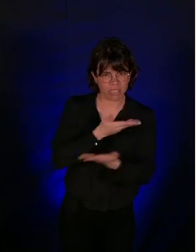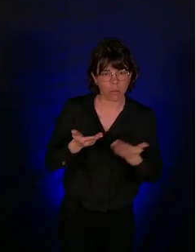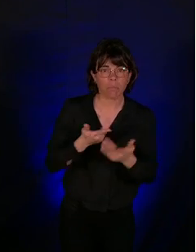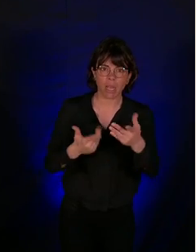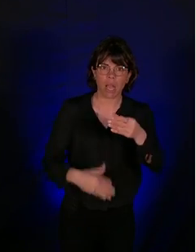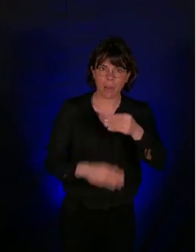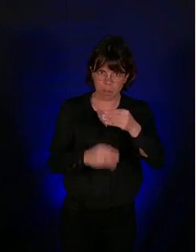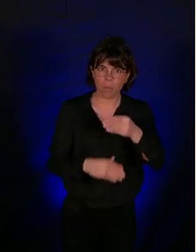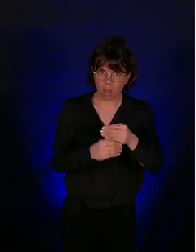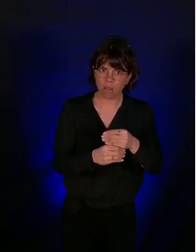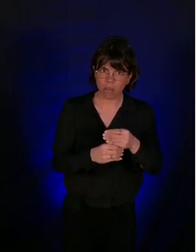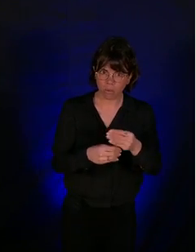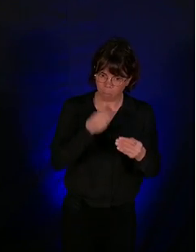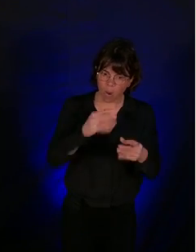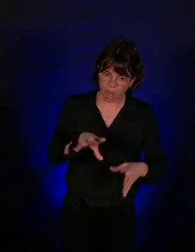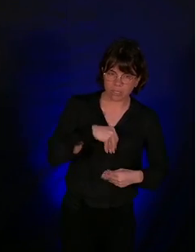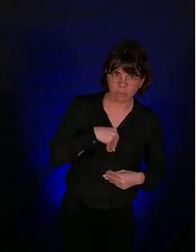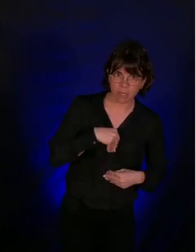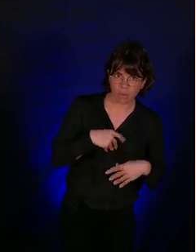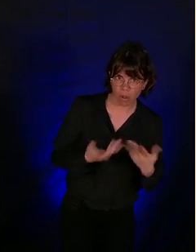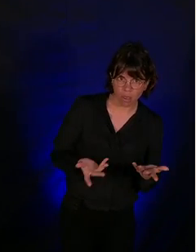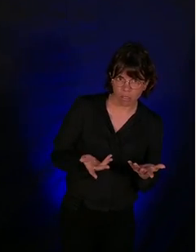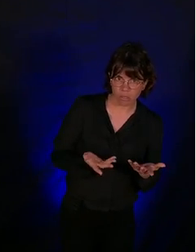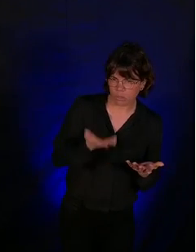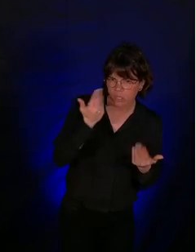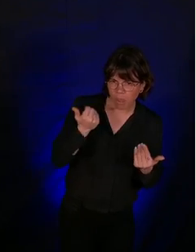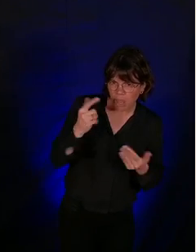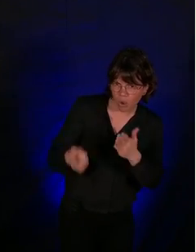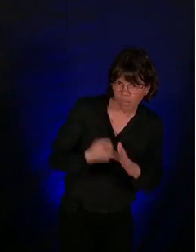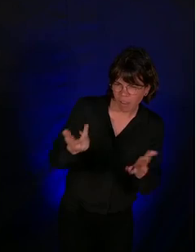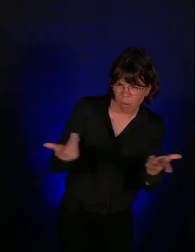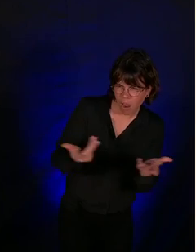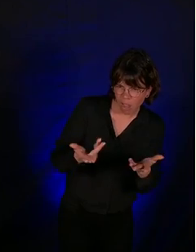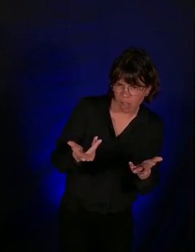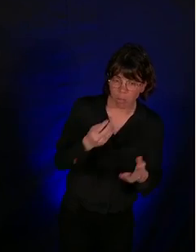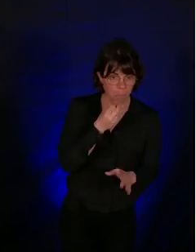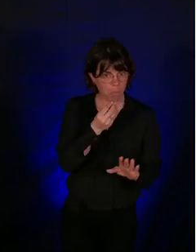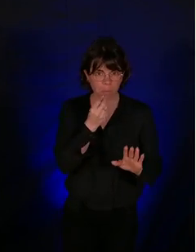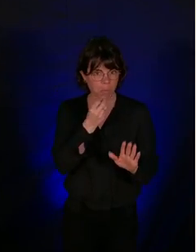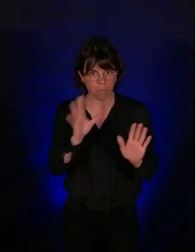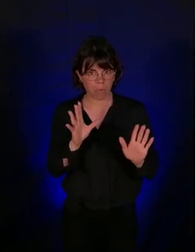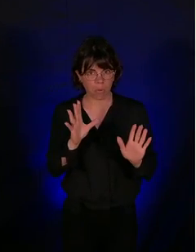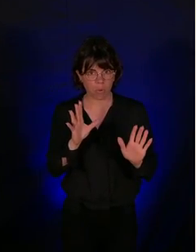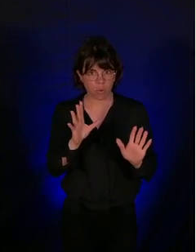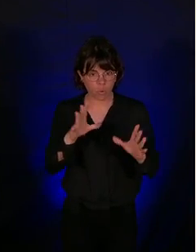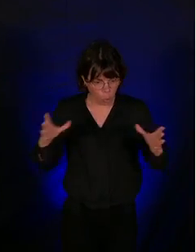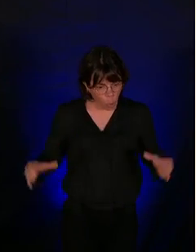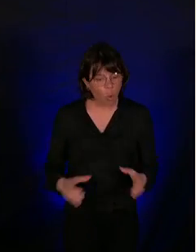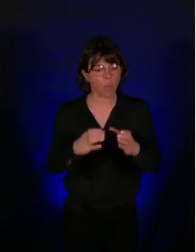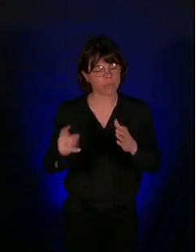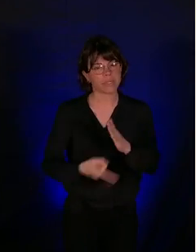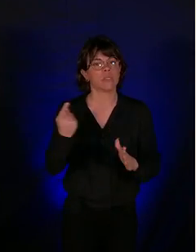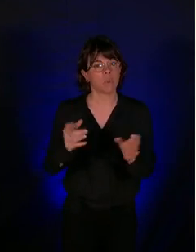fait un amendement l'amendement a été retenu donc voilà je vois pas ce que tu veux refaire ok ça marche article donc tu auras pas de composition et ça vous